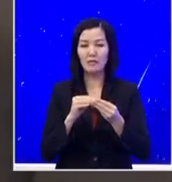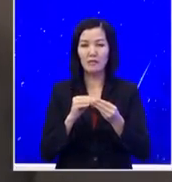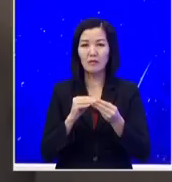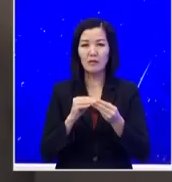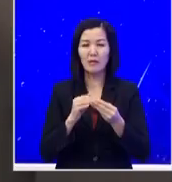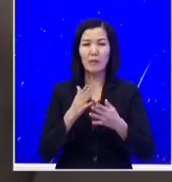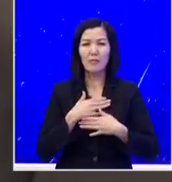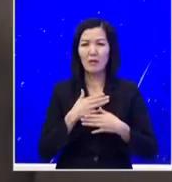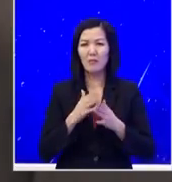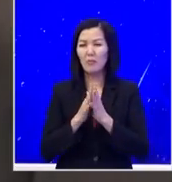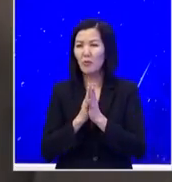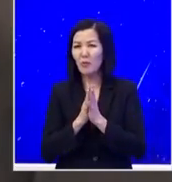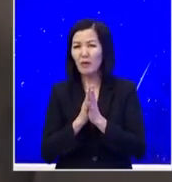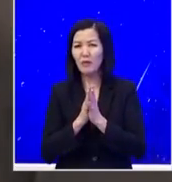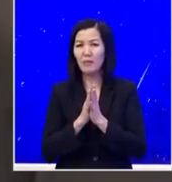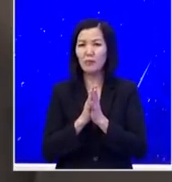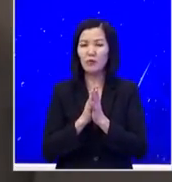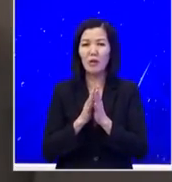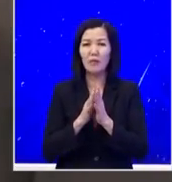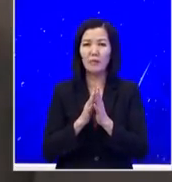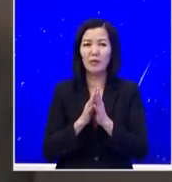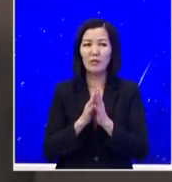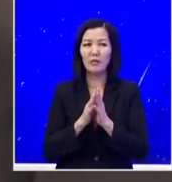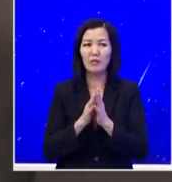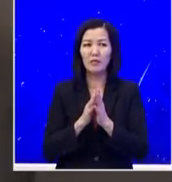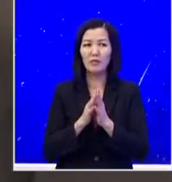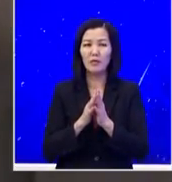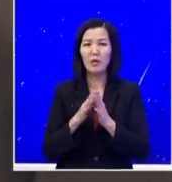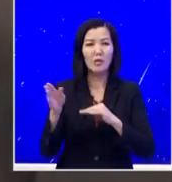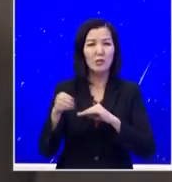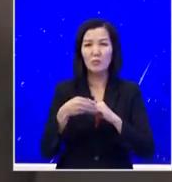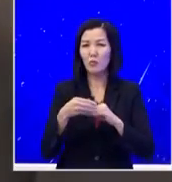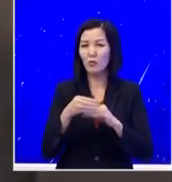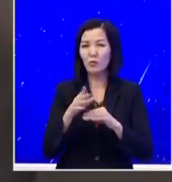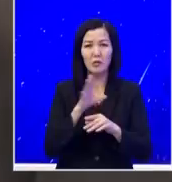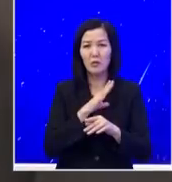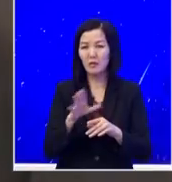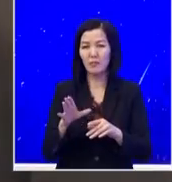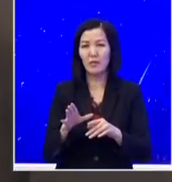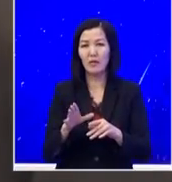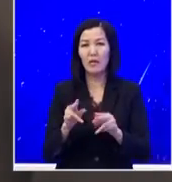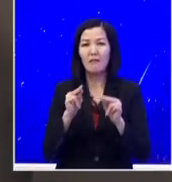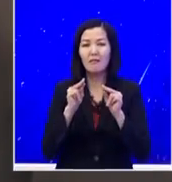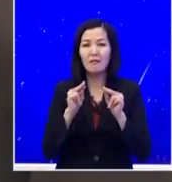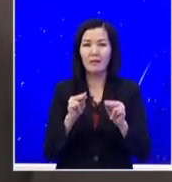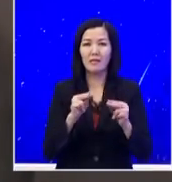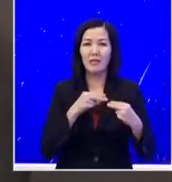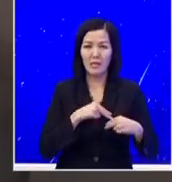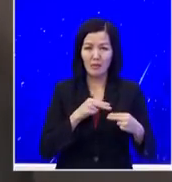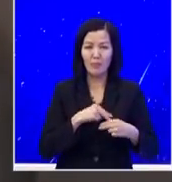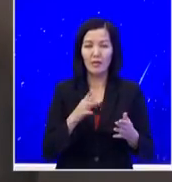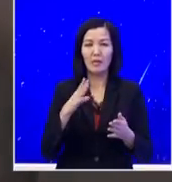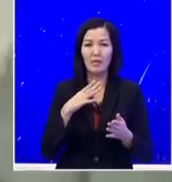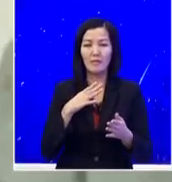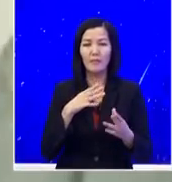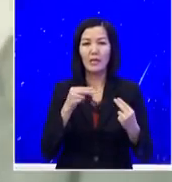ешкімге жағымпазданып, жалпаңдап ештеме беріп анау-мынау көрген адам емеспін. Өздері сыртымнан сол көреді еңбекке